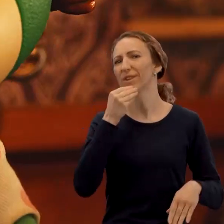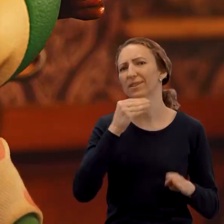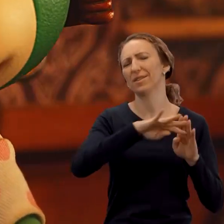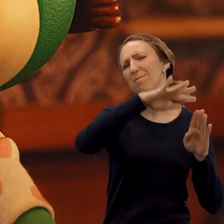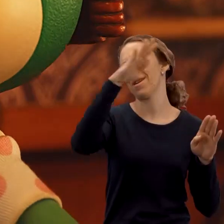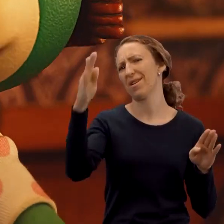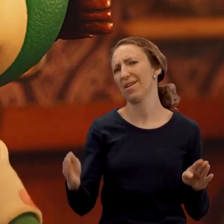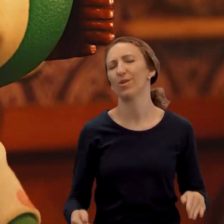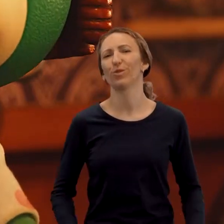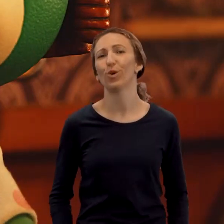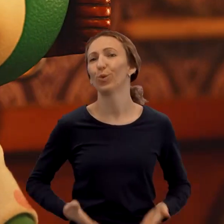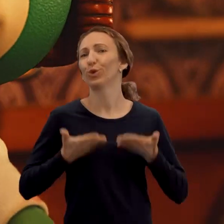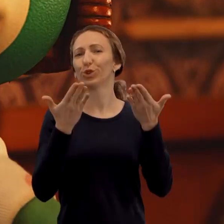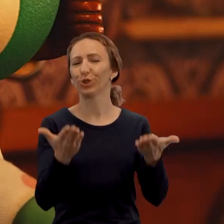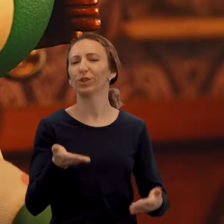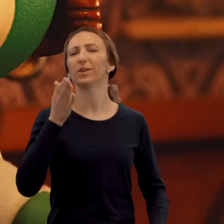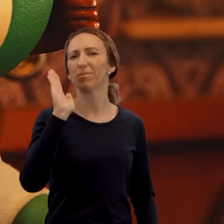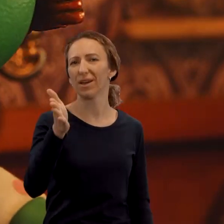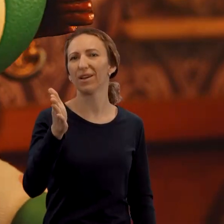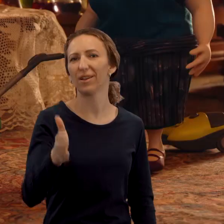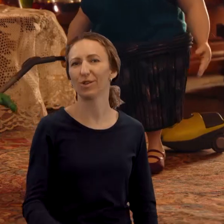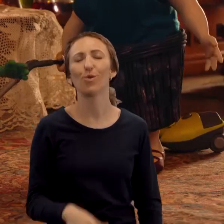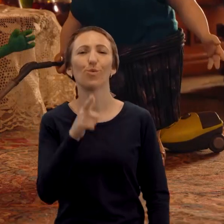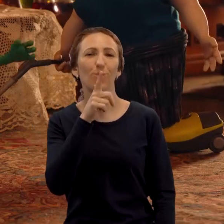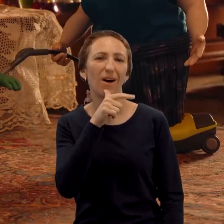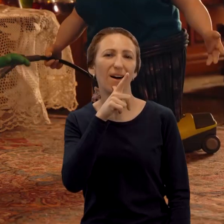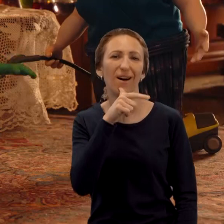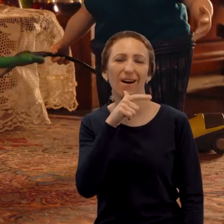Urządzimy urodziny, że zabraknie słów